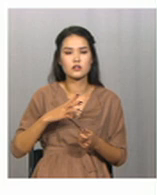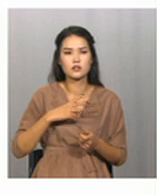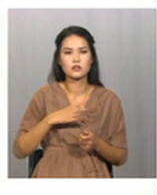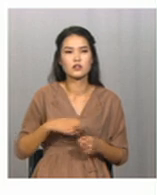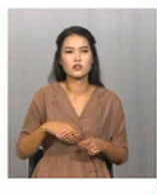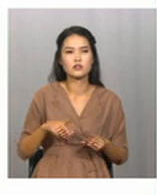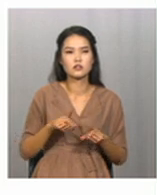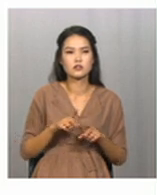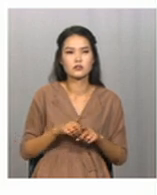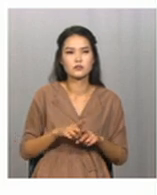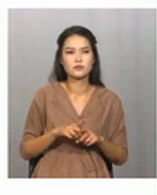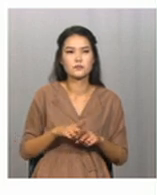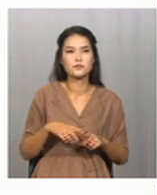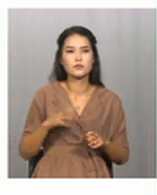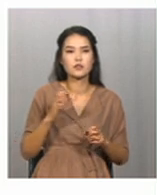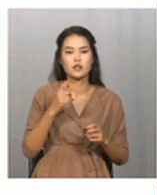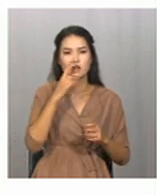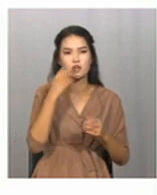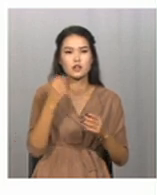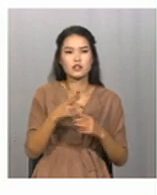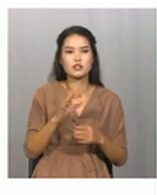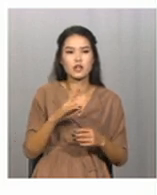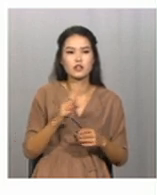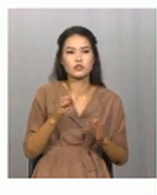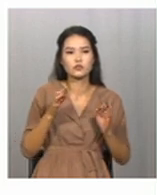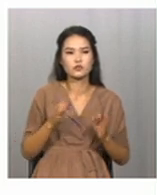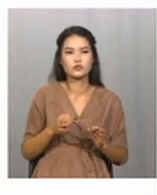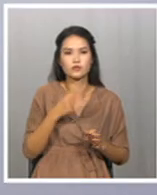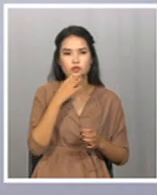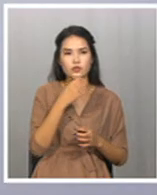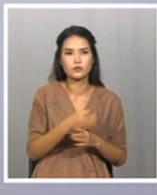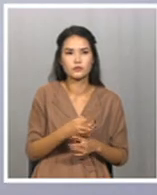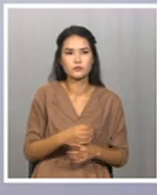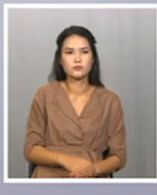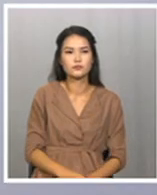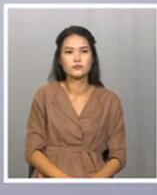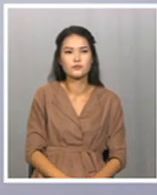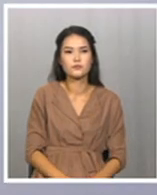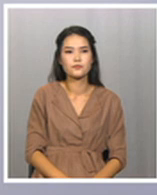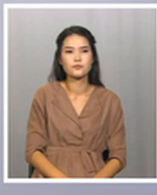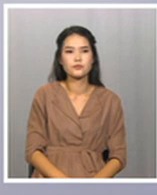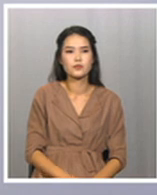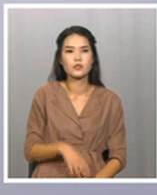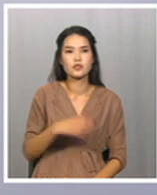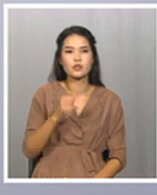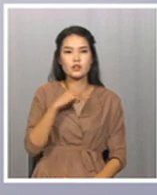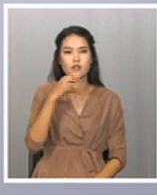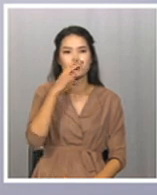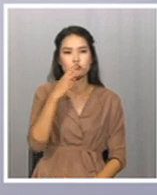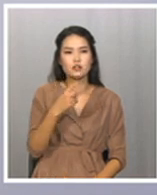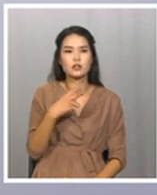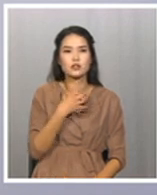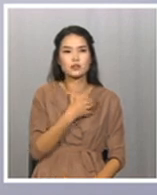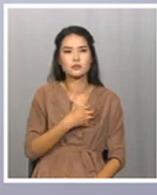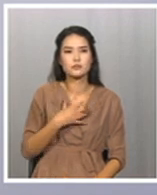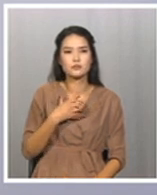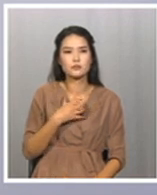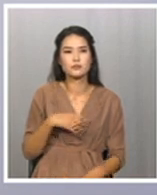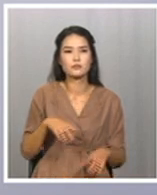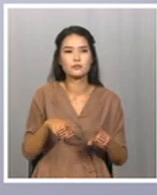бөлу синус альфа. Барлығы қысқарады да бір шығады. Назар аударыңыздар, айтылу керек маңызды